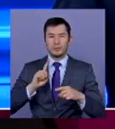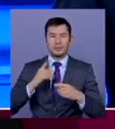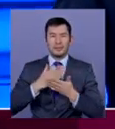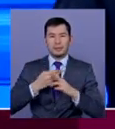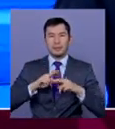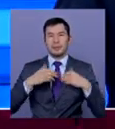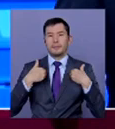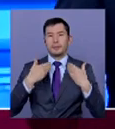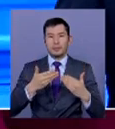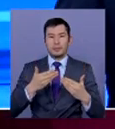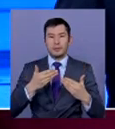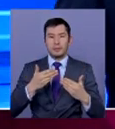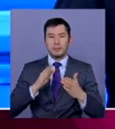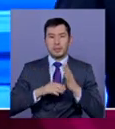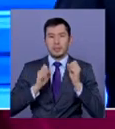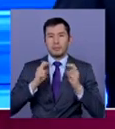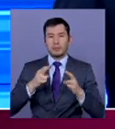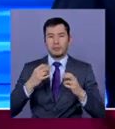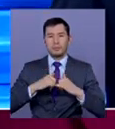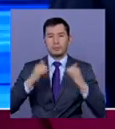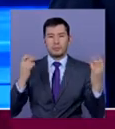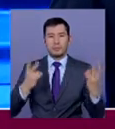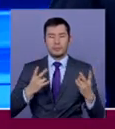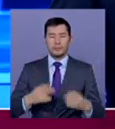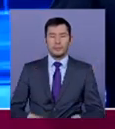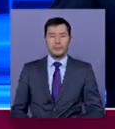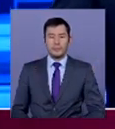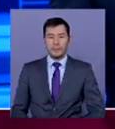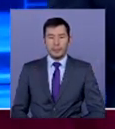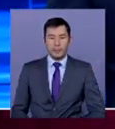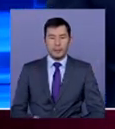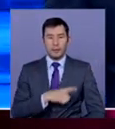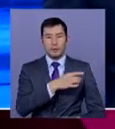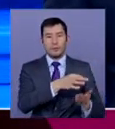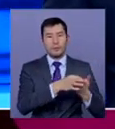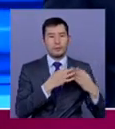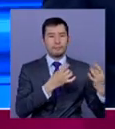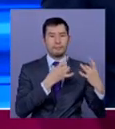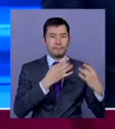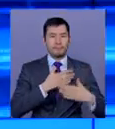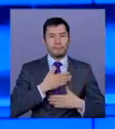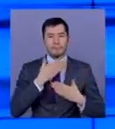рекомендацияларды әлемдік тәжірибеге сай беру керек сияқты. Расул Мырза, жауабыңызға рахмет, аман болыңыз.